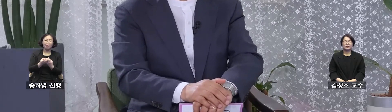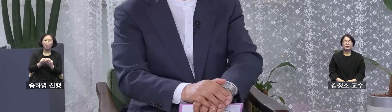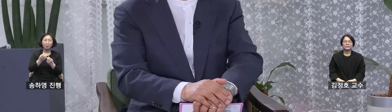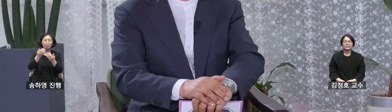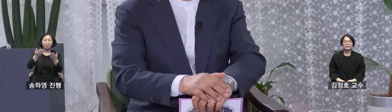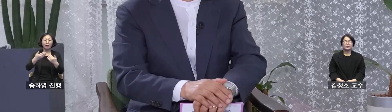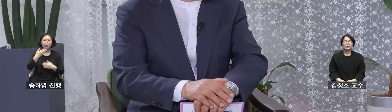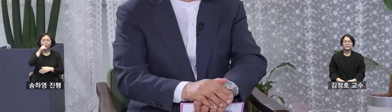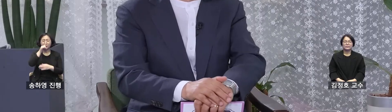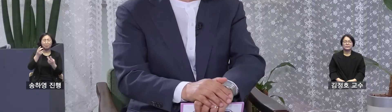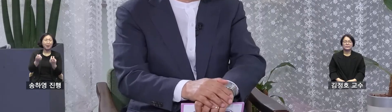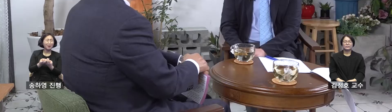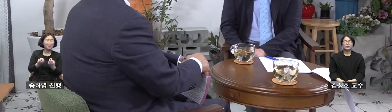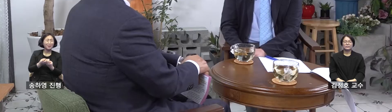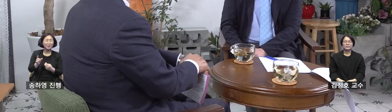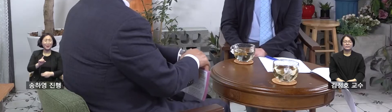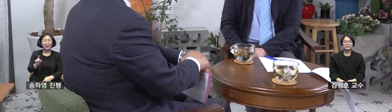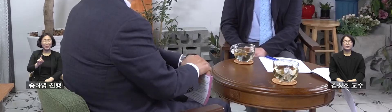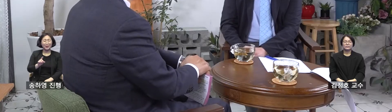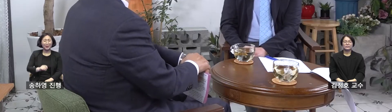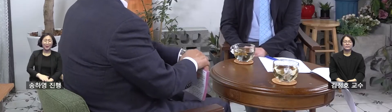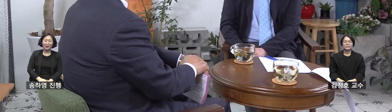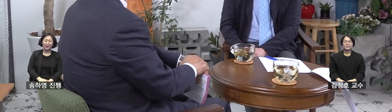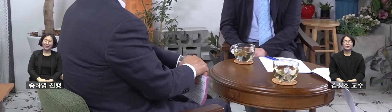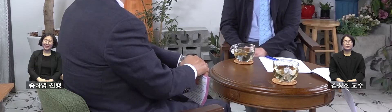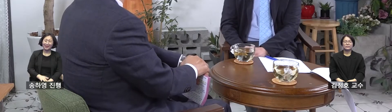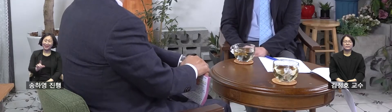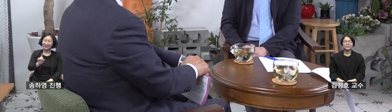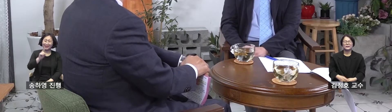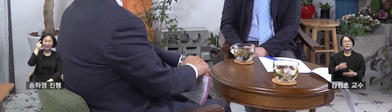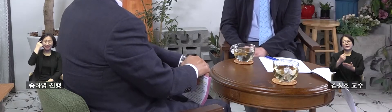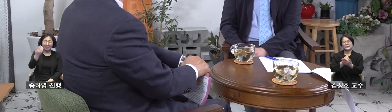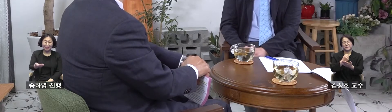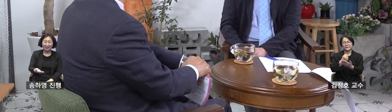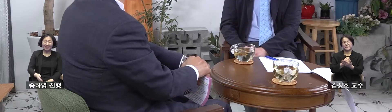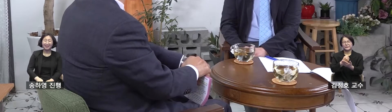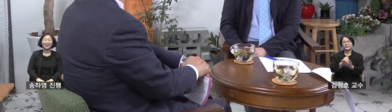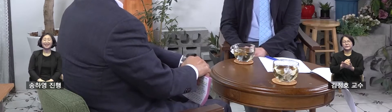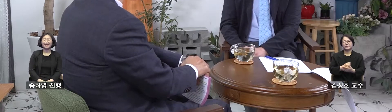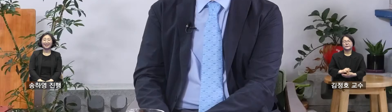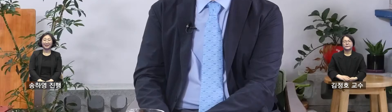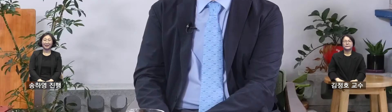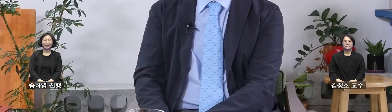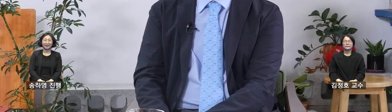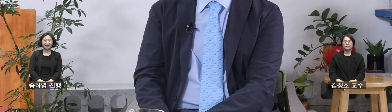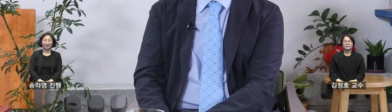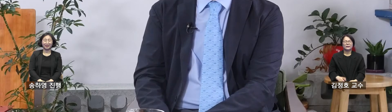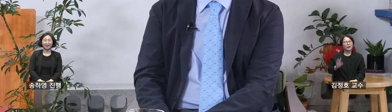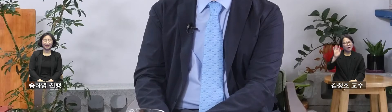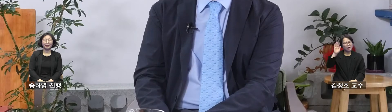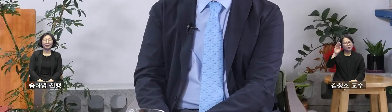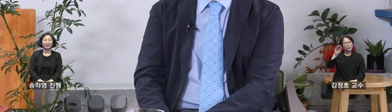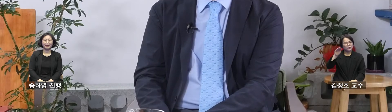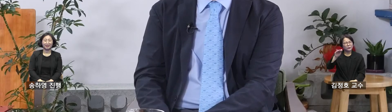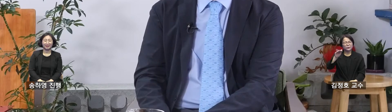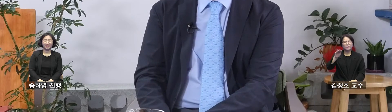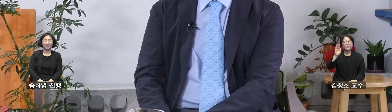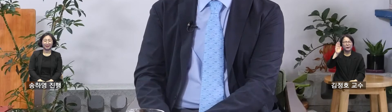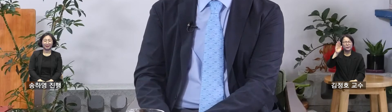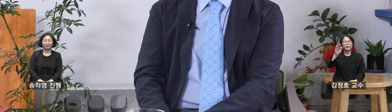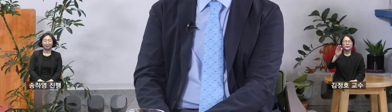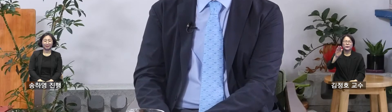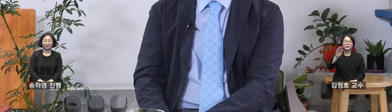네. 그런 고민을 좀 해보는데 교수님 의견 어떠세요? 네, 참 아쉽습니다. 그런데 이제 당분간도 쉽지 않을 것